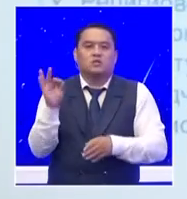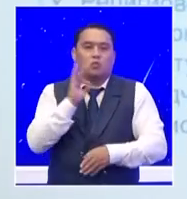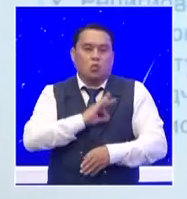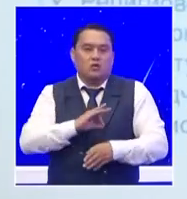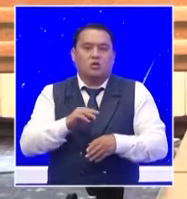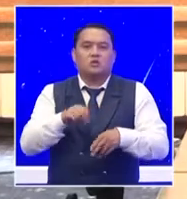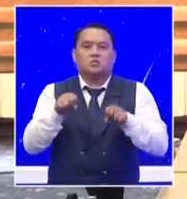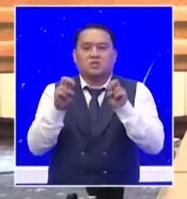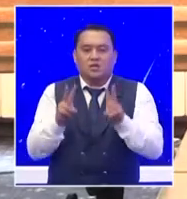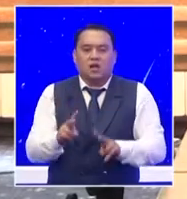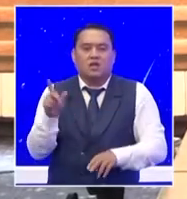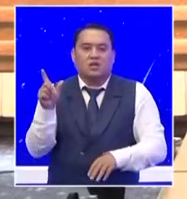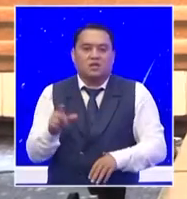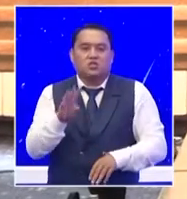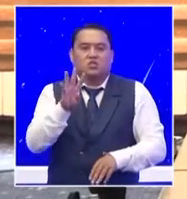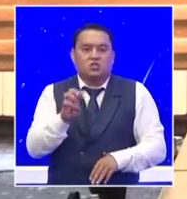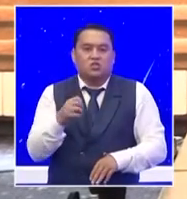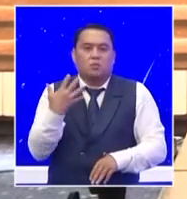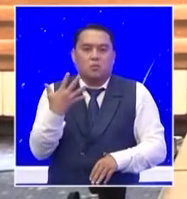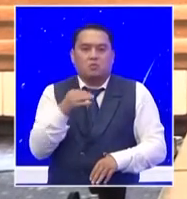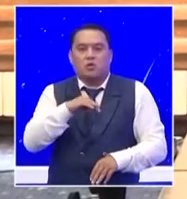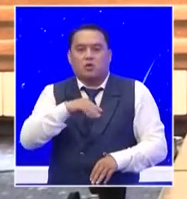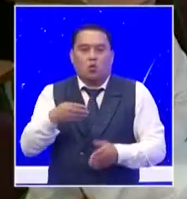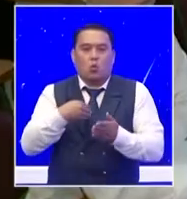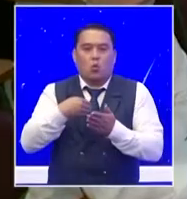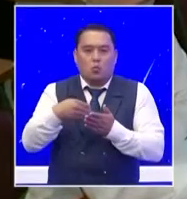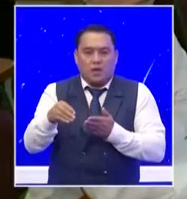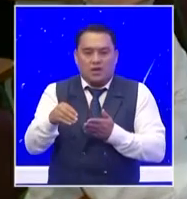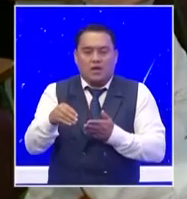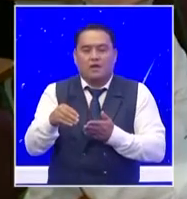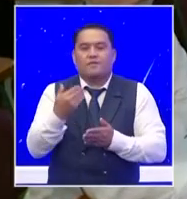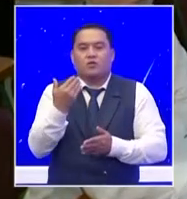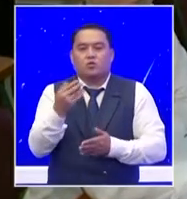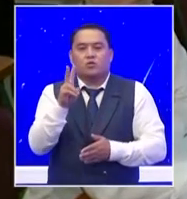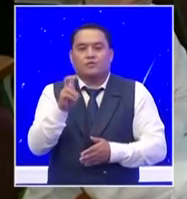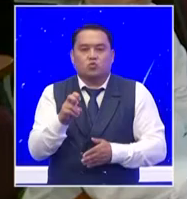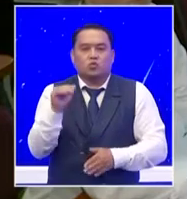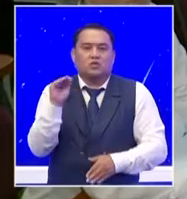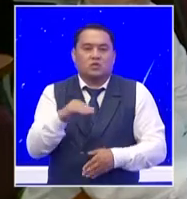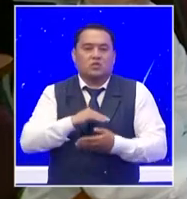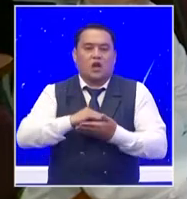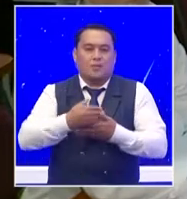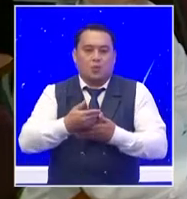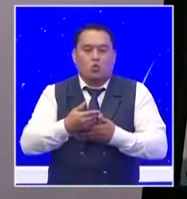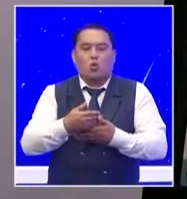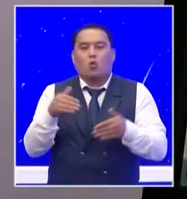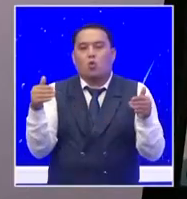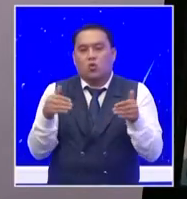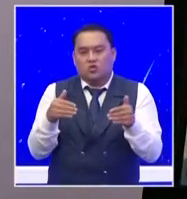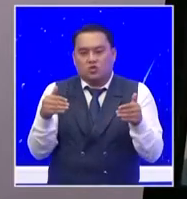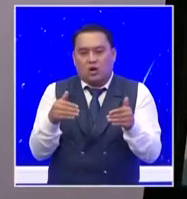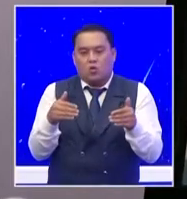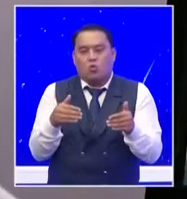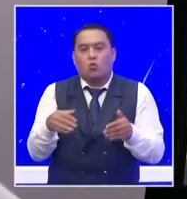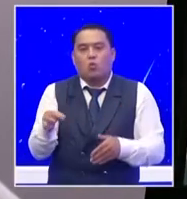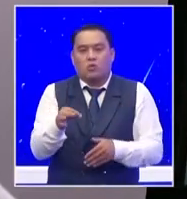рабочих специальностей. 405 миллионов тенге выделено на приобретение более чем 200 тысяч компьютеров для учащихся колледжей, а их у нас